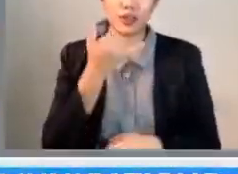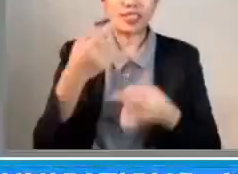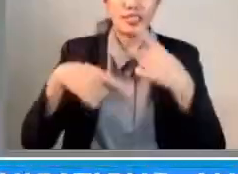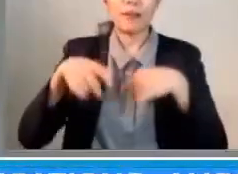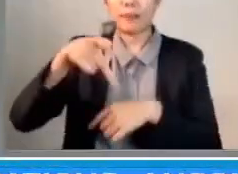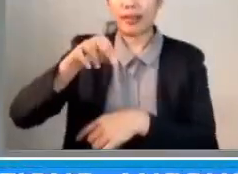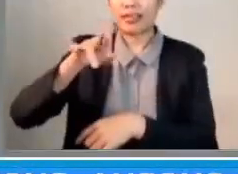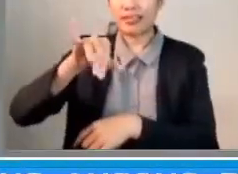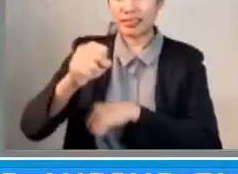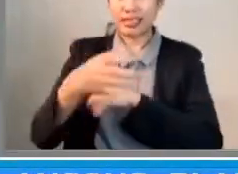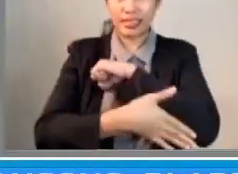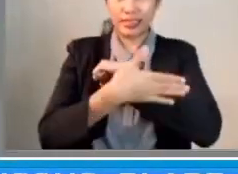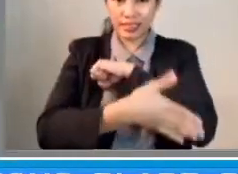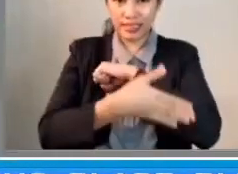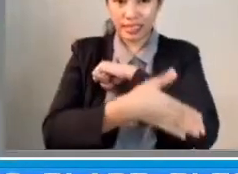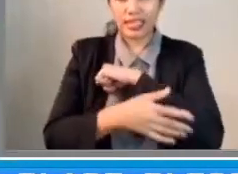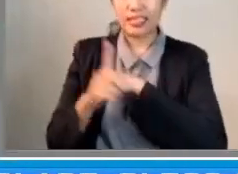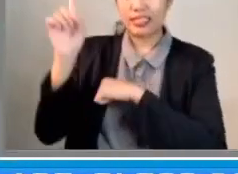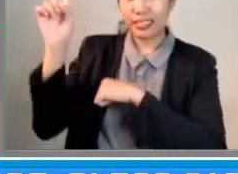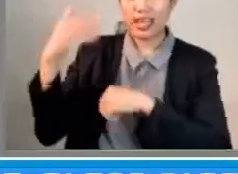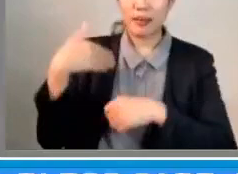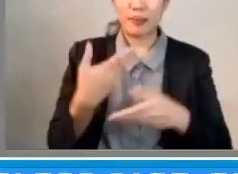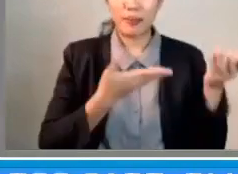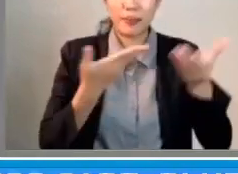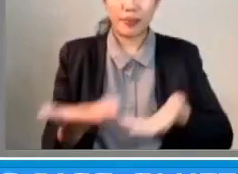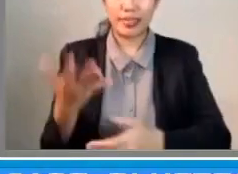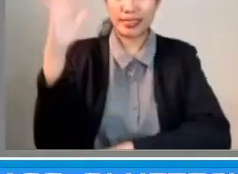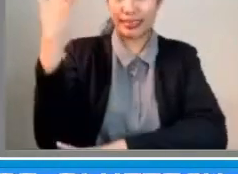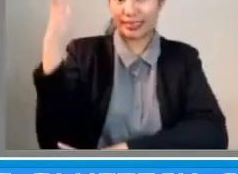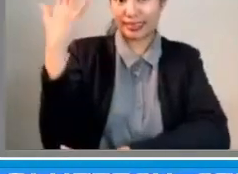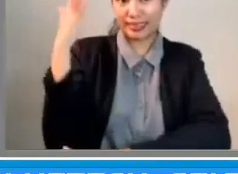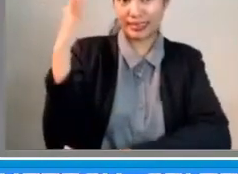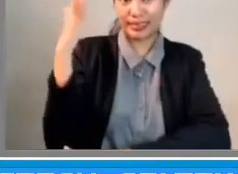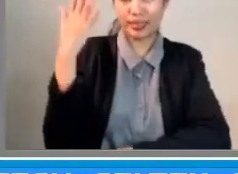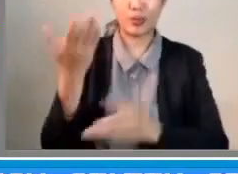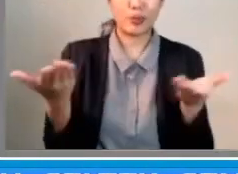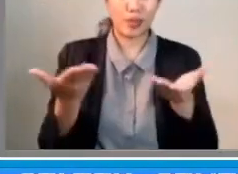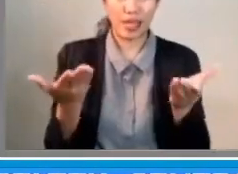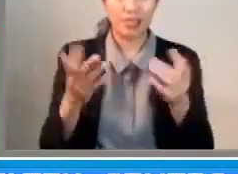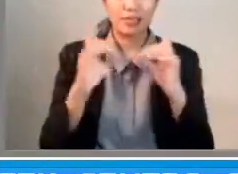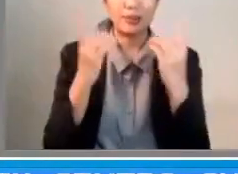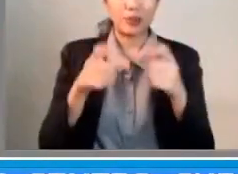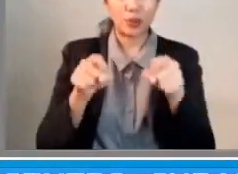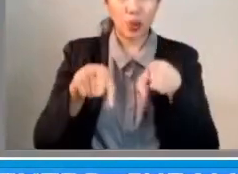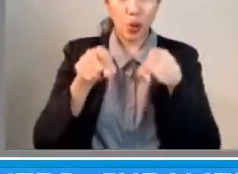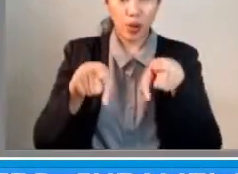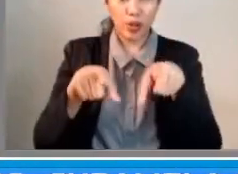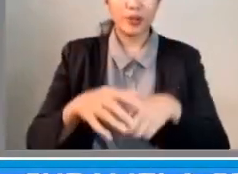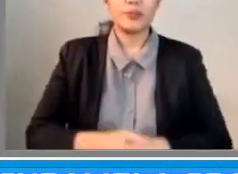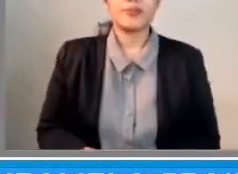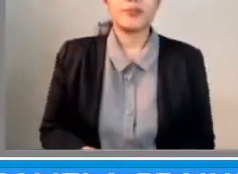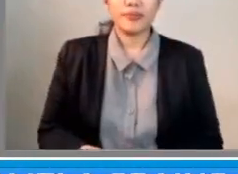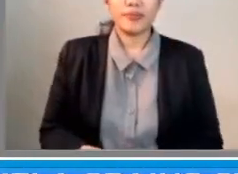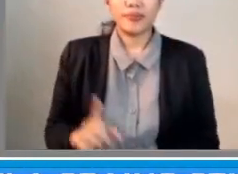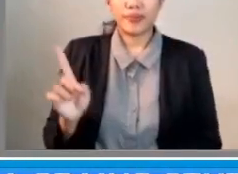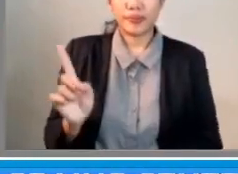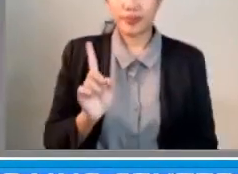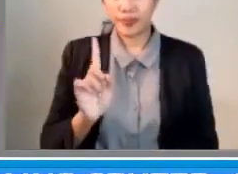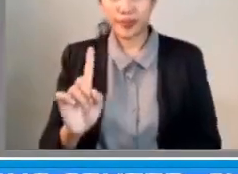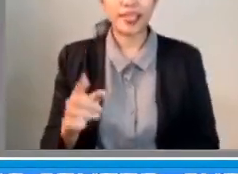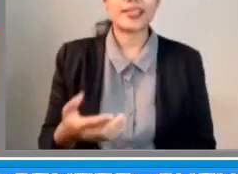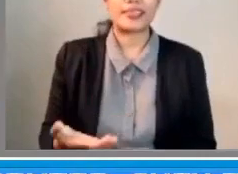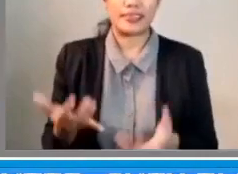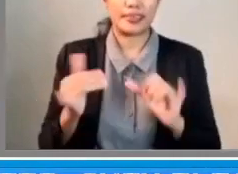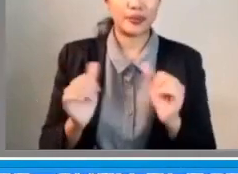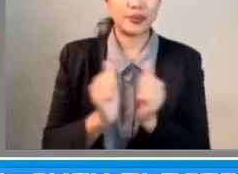store. Kahit may bit-bit na puno, fashionista pa rin siya sa streets of Paris. Say ni Heart, kasama ito sa